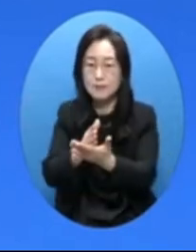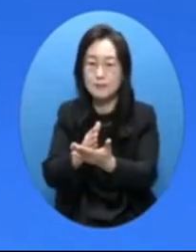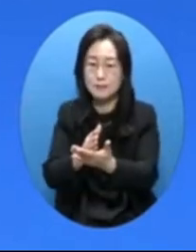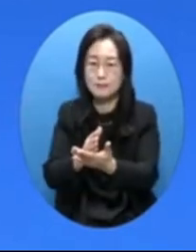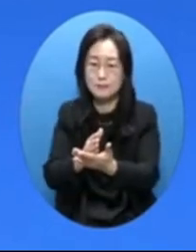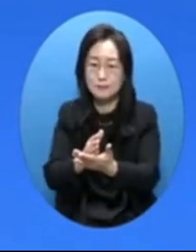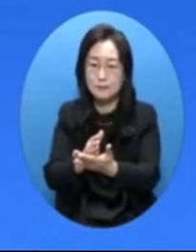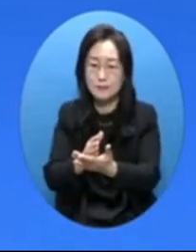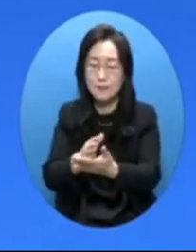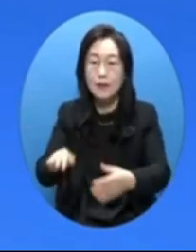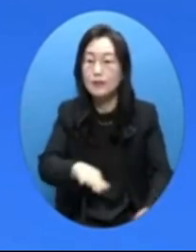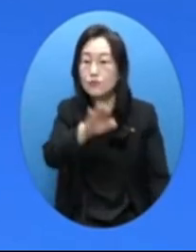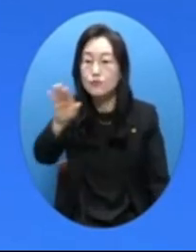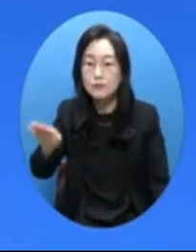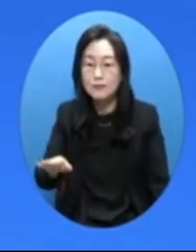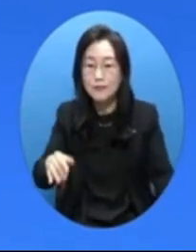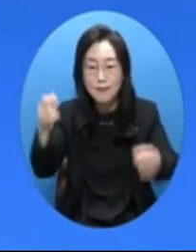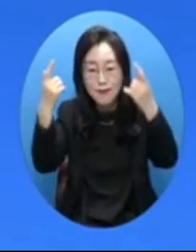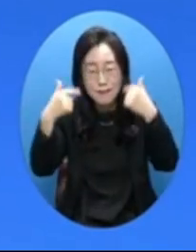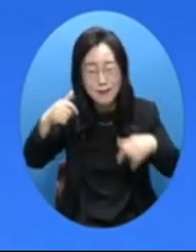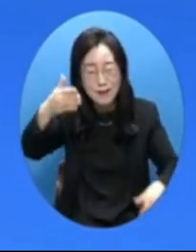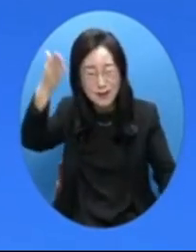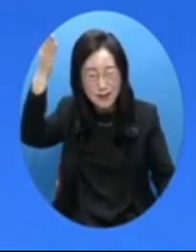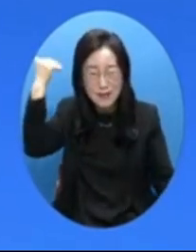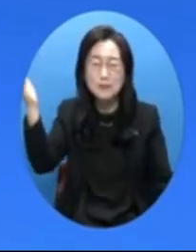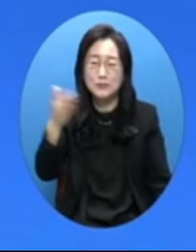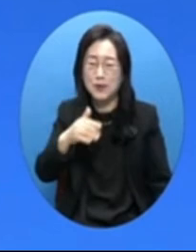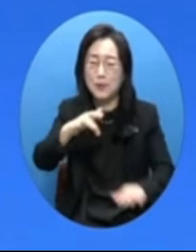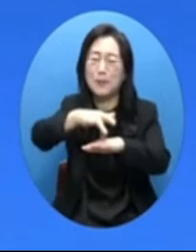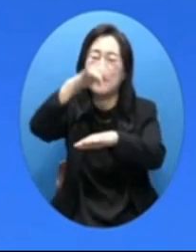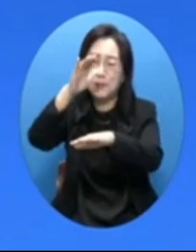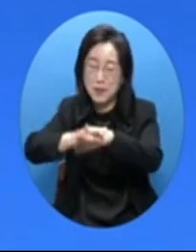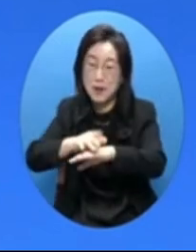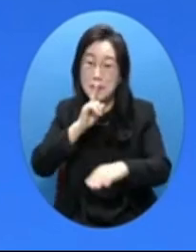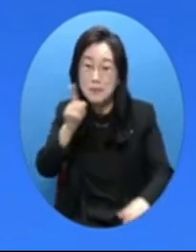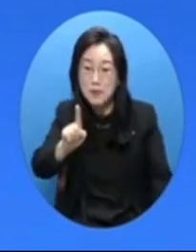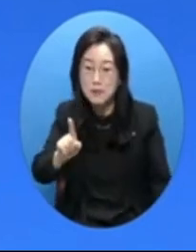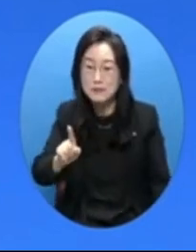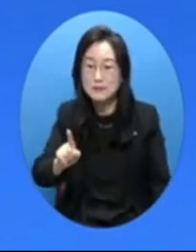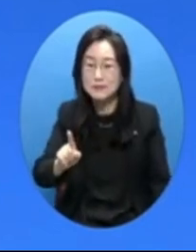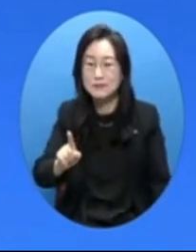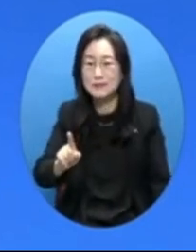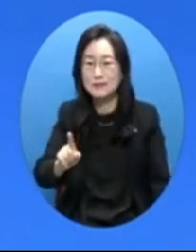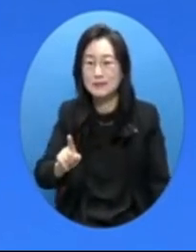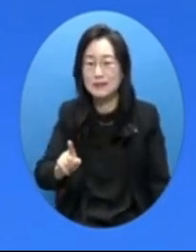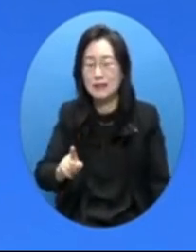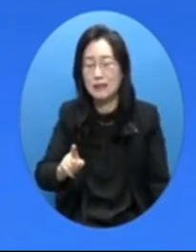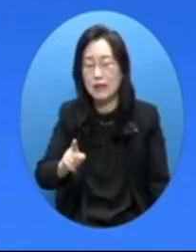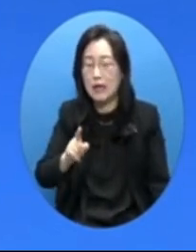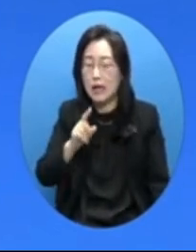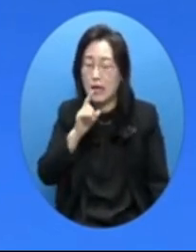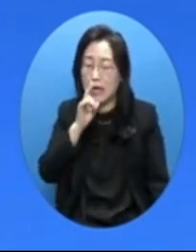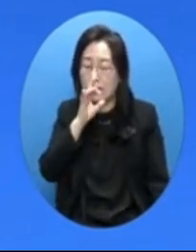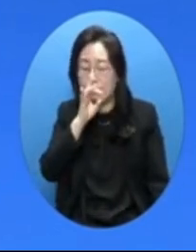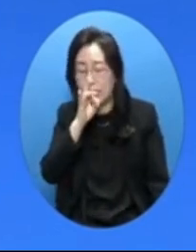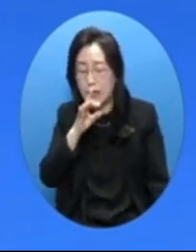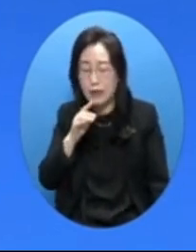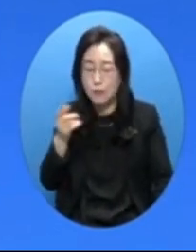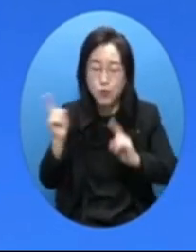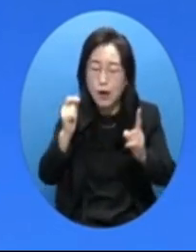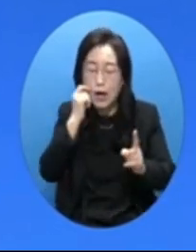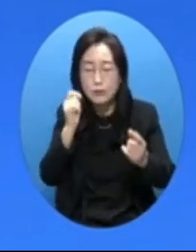우리가 늘 옛날부터 습관적으로 하던 말이 할 수 없다 못 살겠다 죽겠다 그런